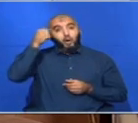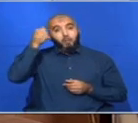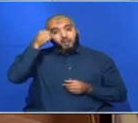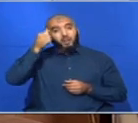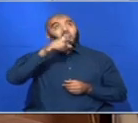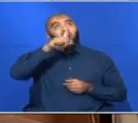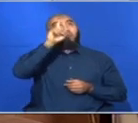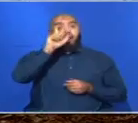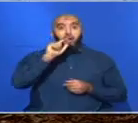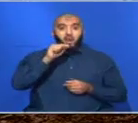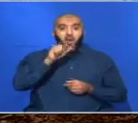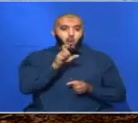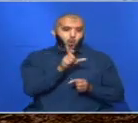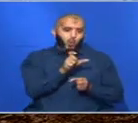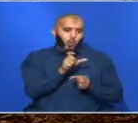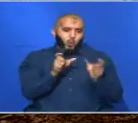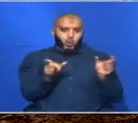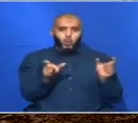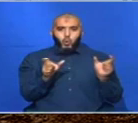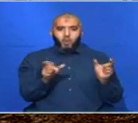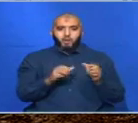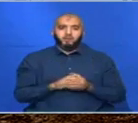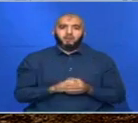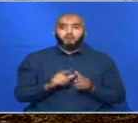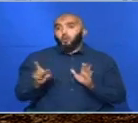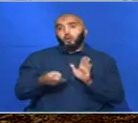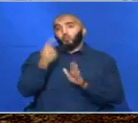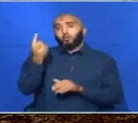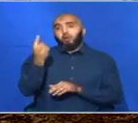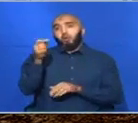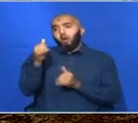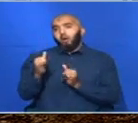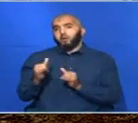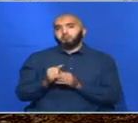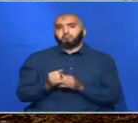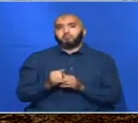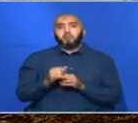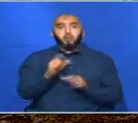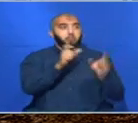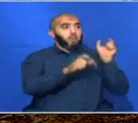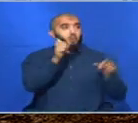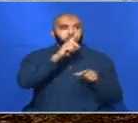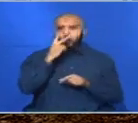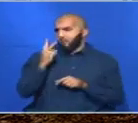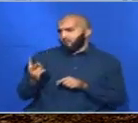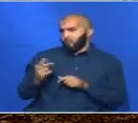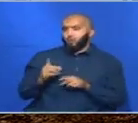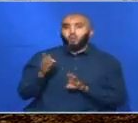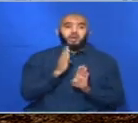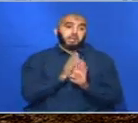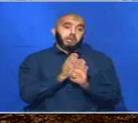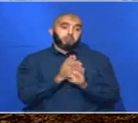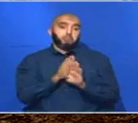خالي اي اي في خلوه وهو وحيد لا يراه البشر حتى ربما يقول